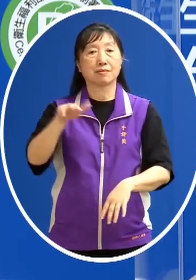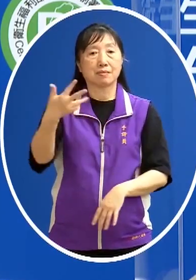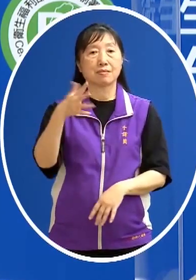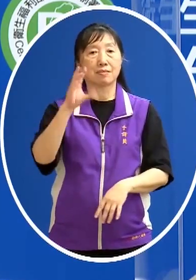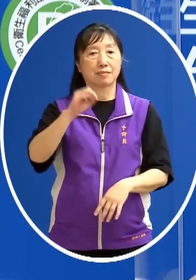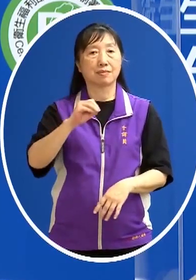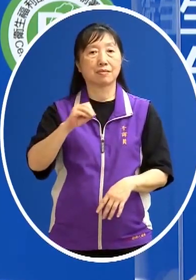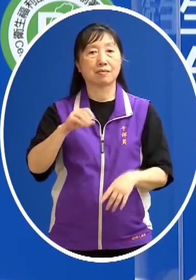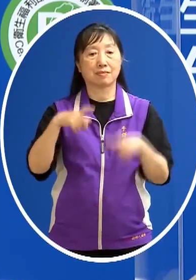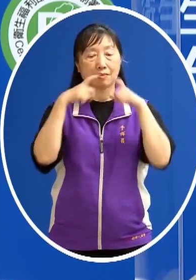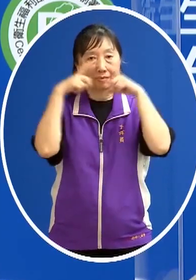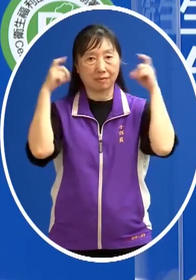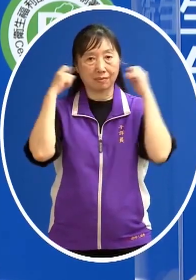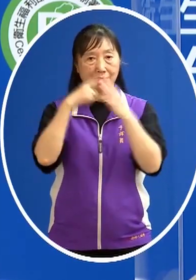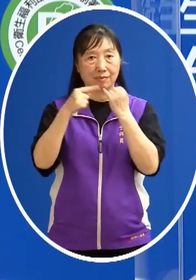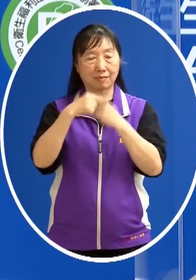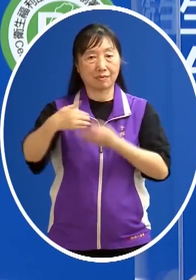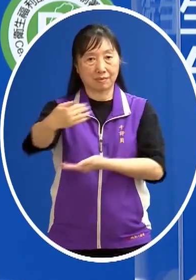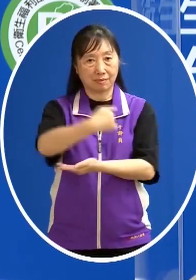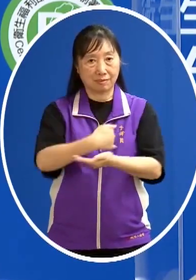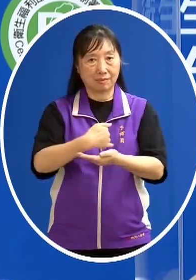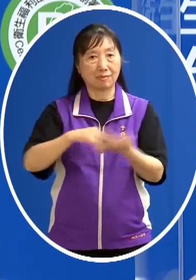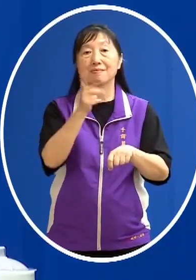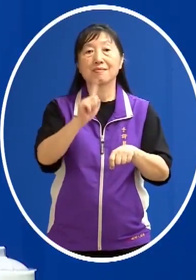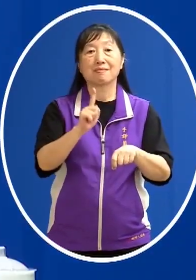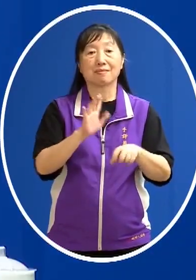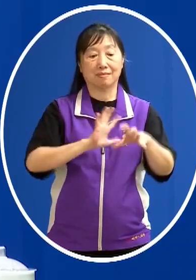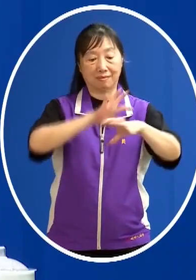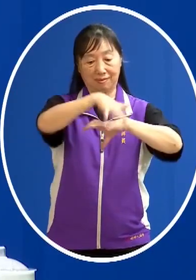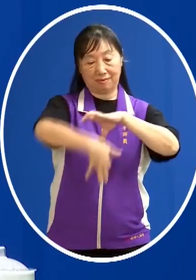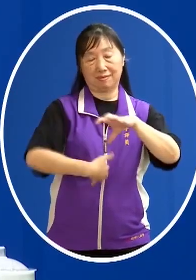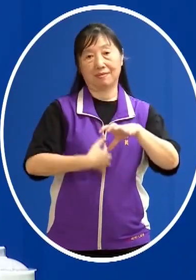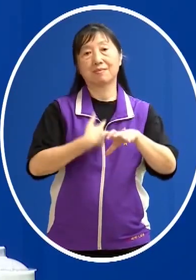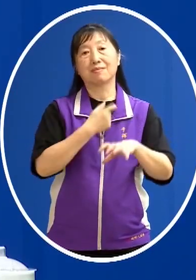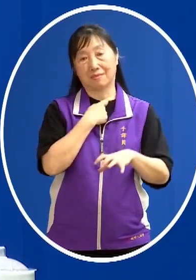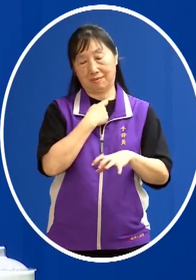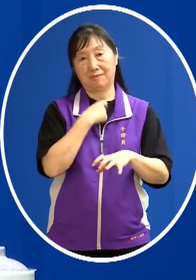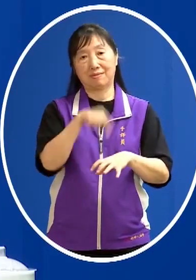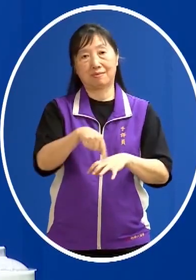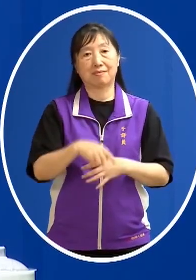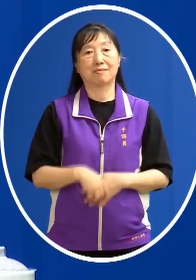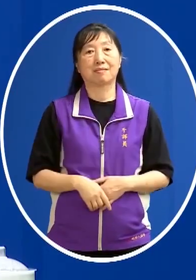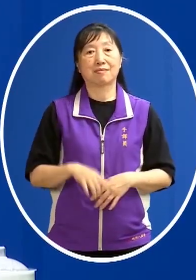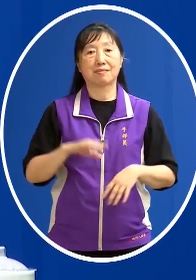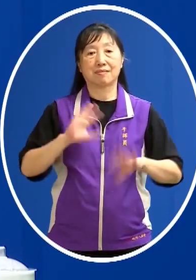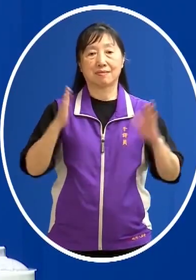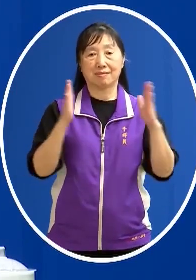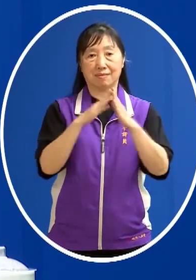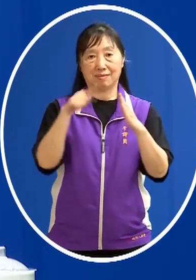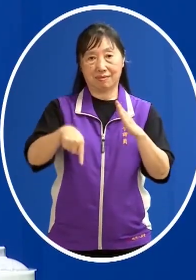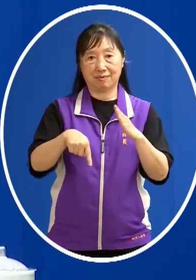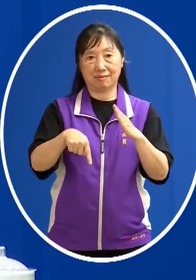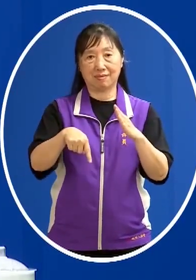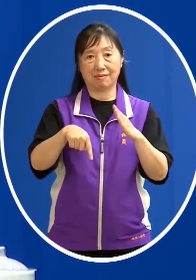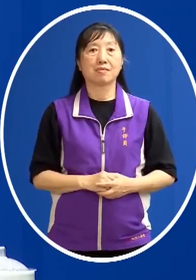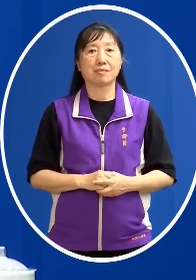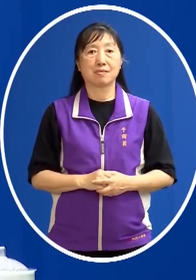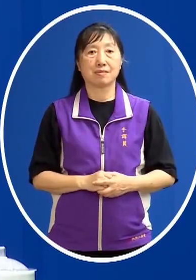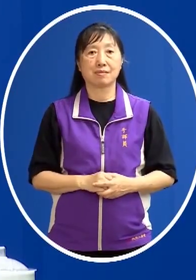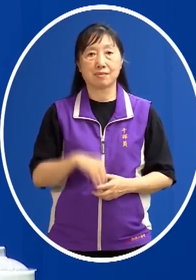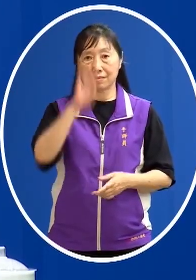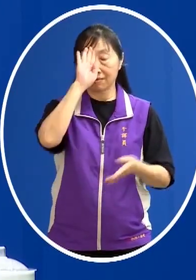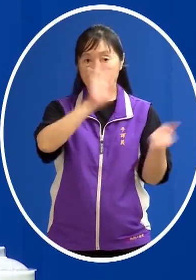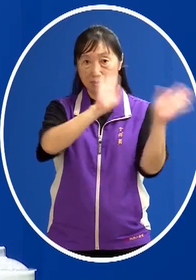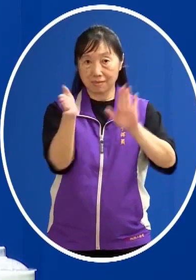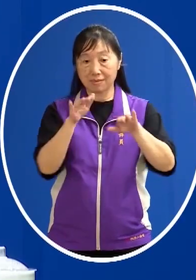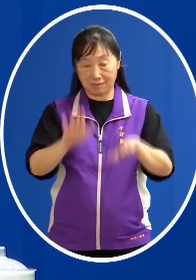800万片。那其他的就要开放 口罩的国家队。他已经完成阶段性的任务，疫情